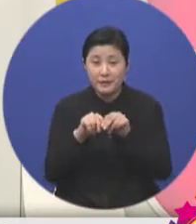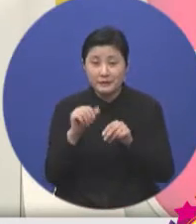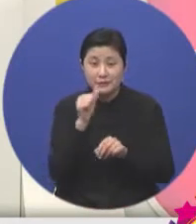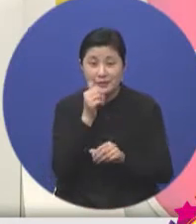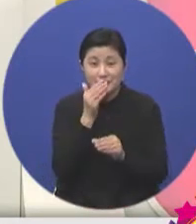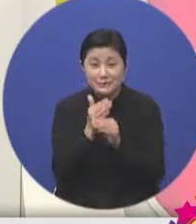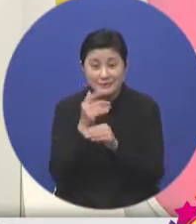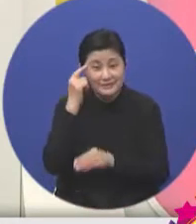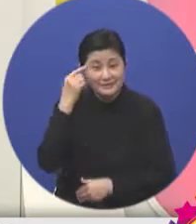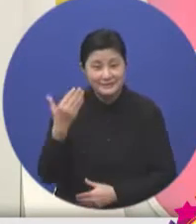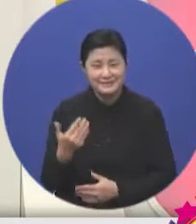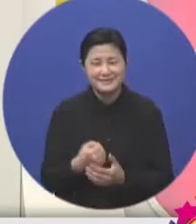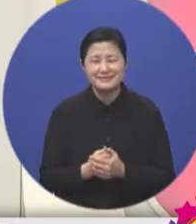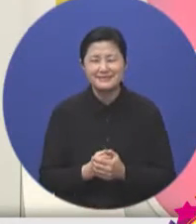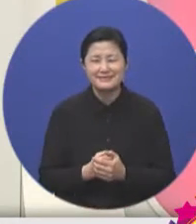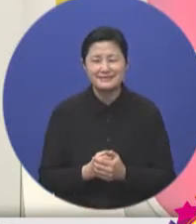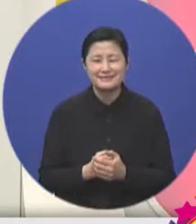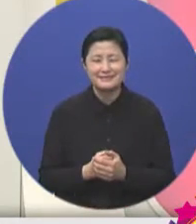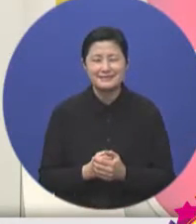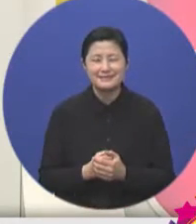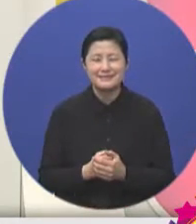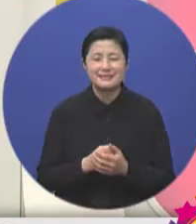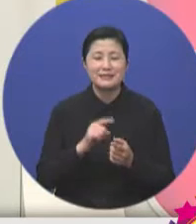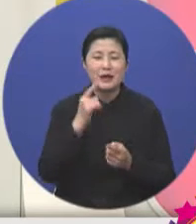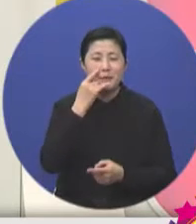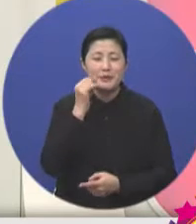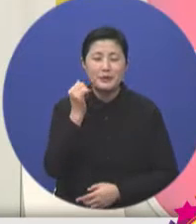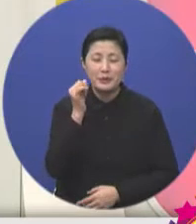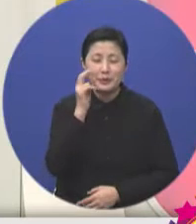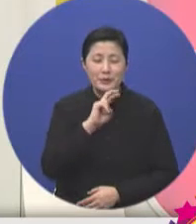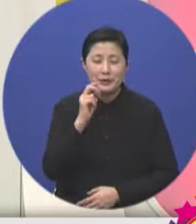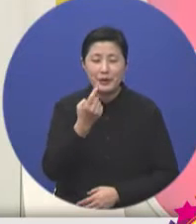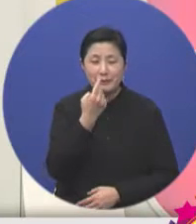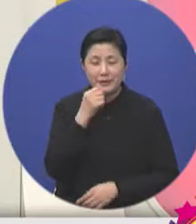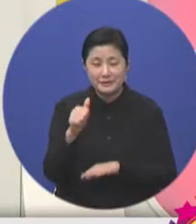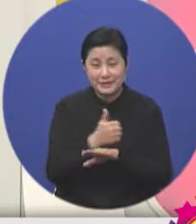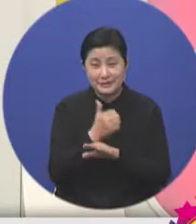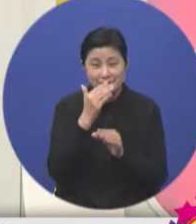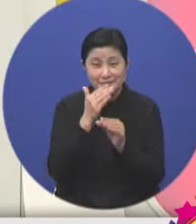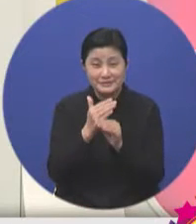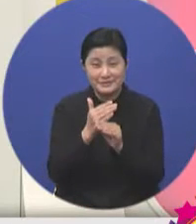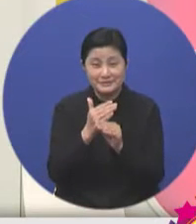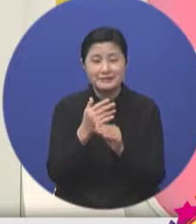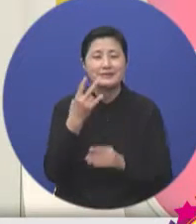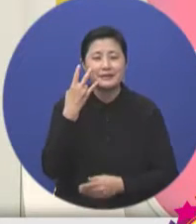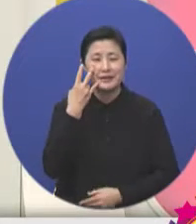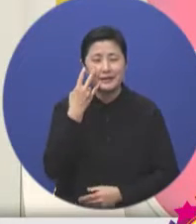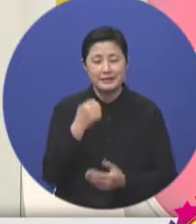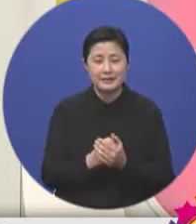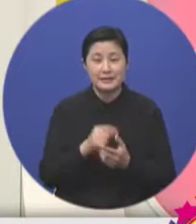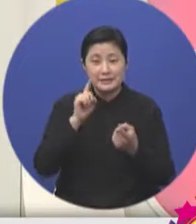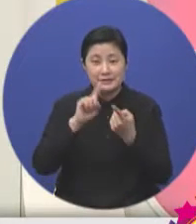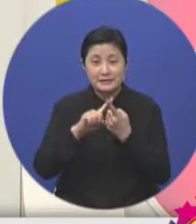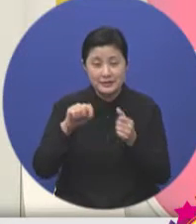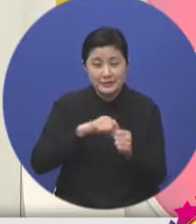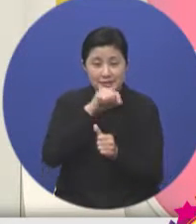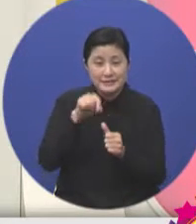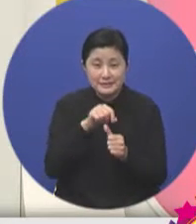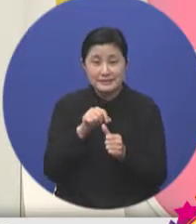거예요? 아, 어머님, 노래 교실 다니세요? 네. 아, 그대를 그러시구나. 칭칭